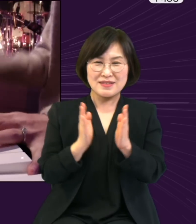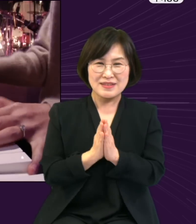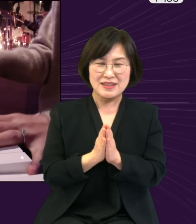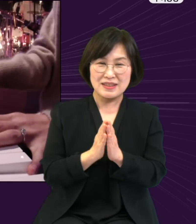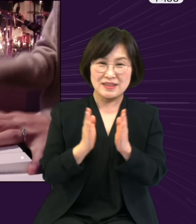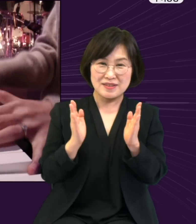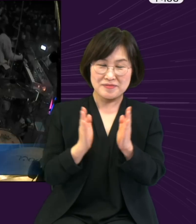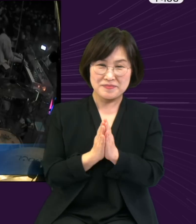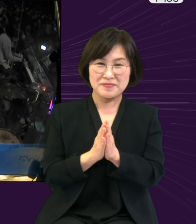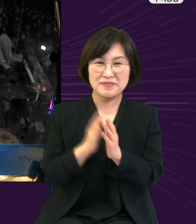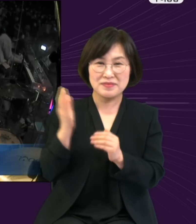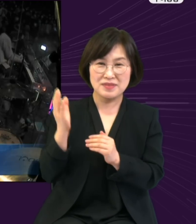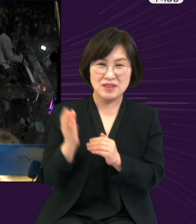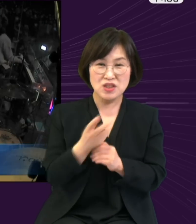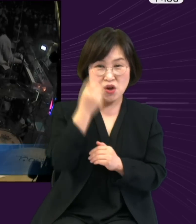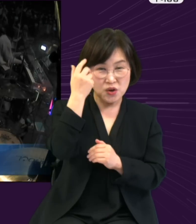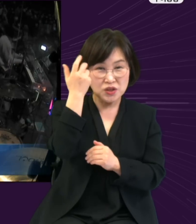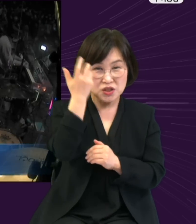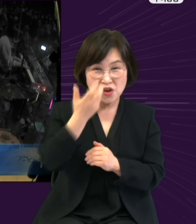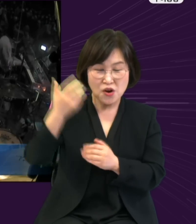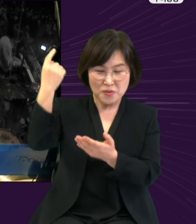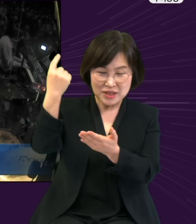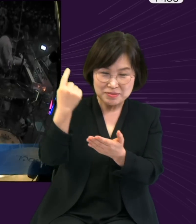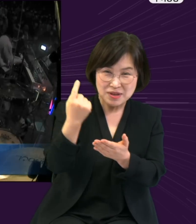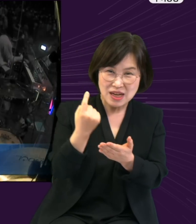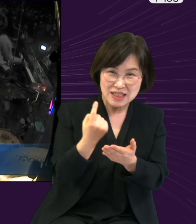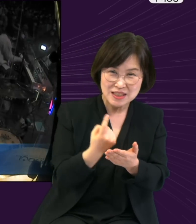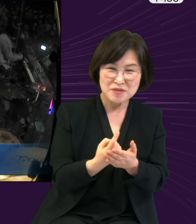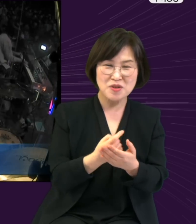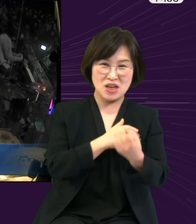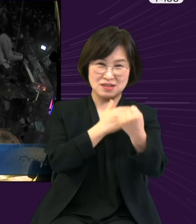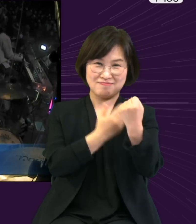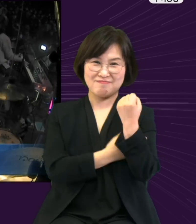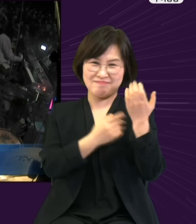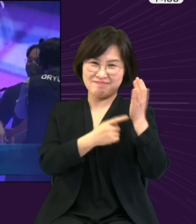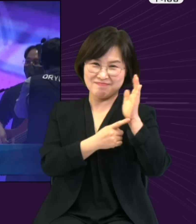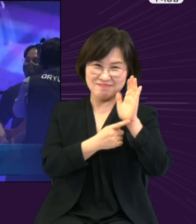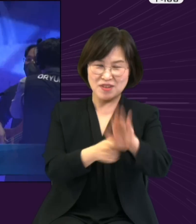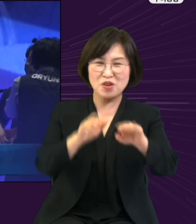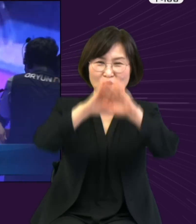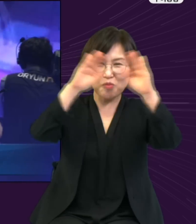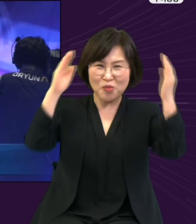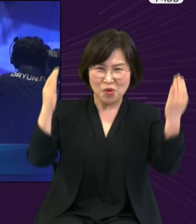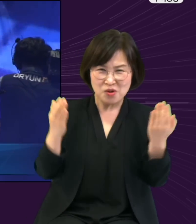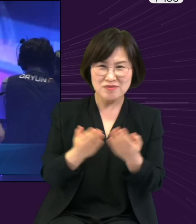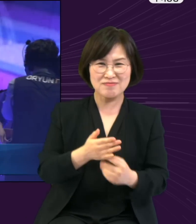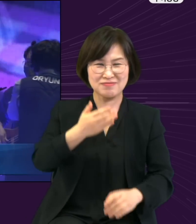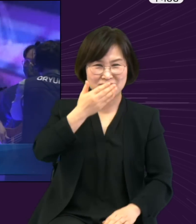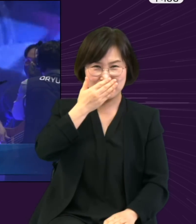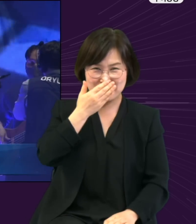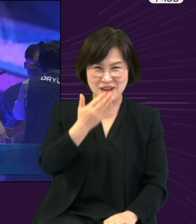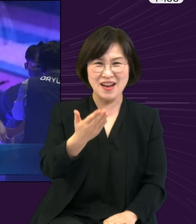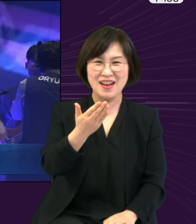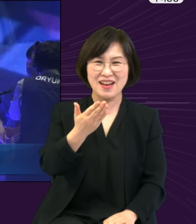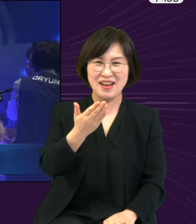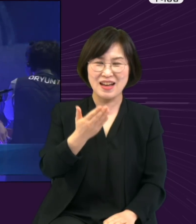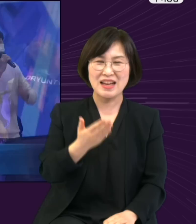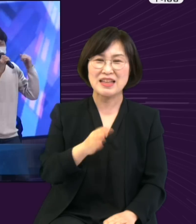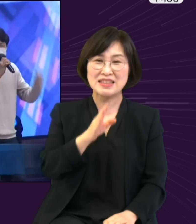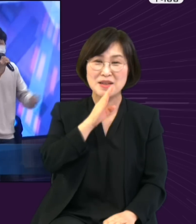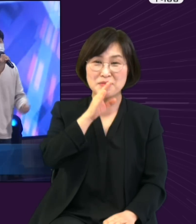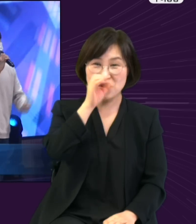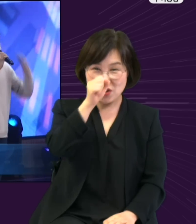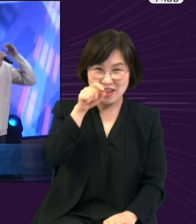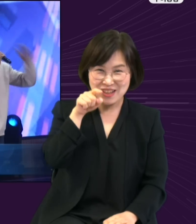성령님이 임하시며 성령님이 임하시면 능력이 나타나 모든 것이 일어날 수 있게 되죠.